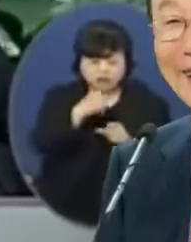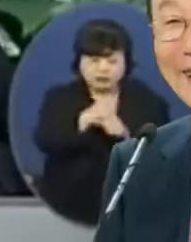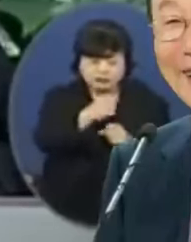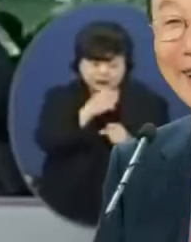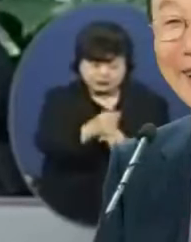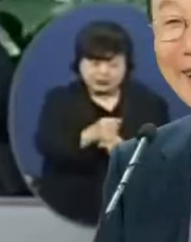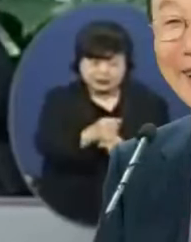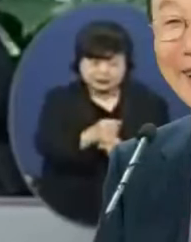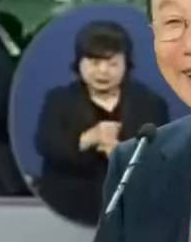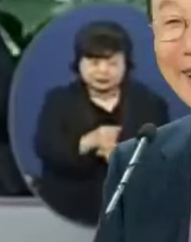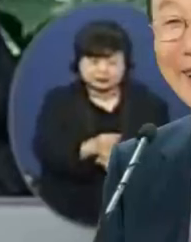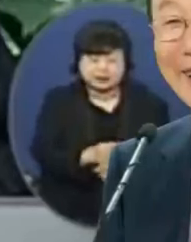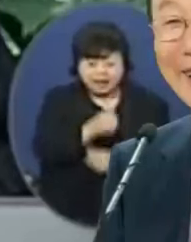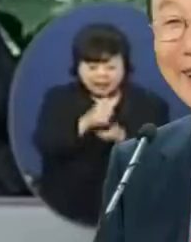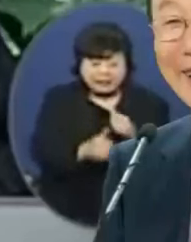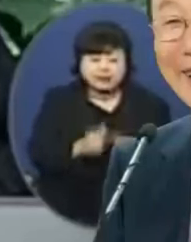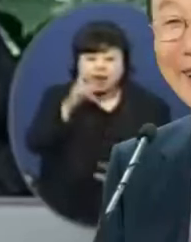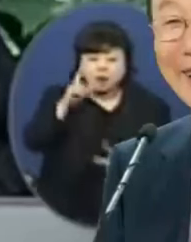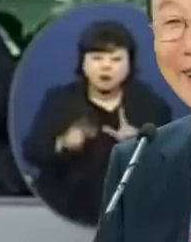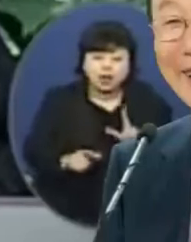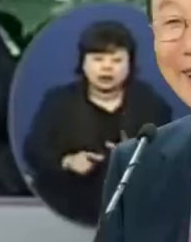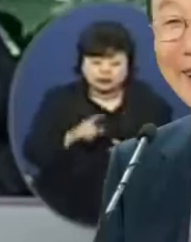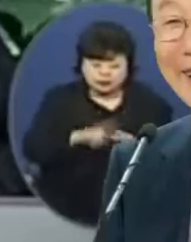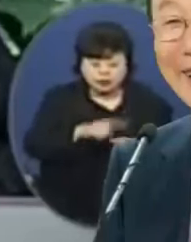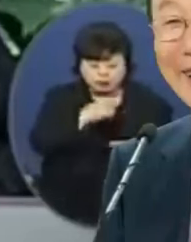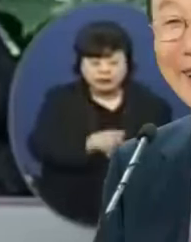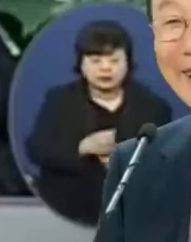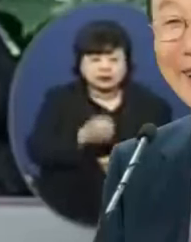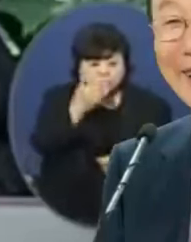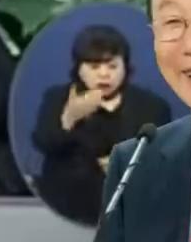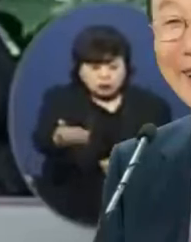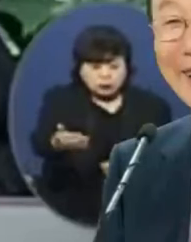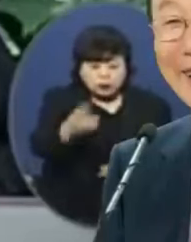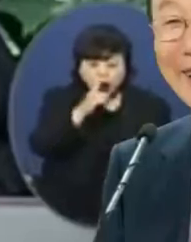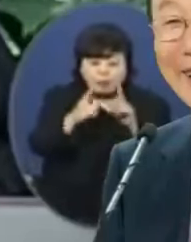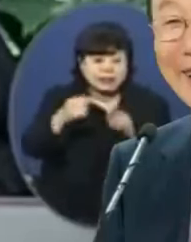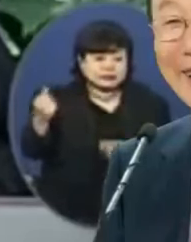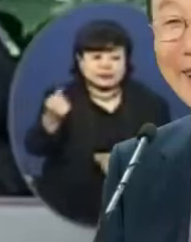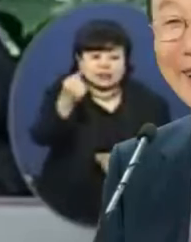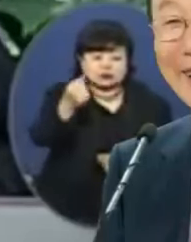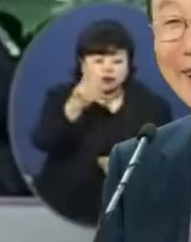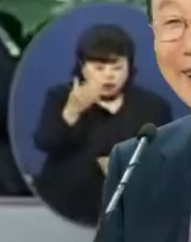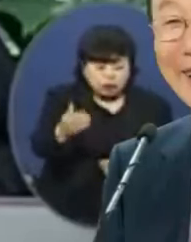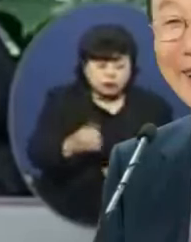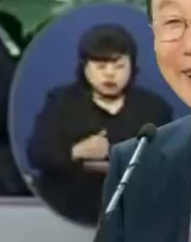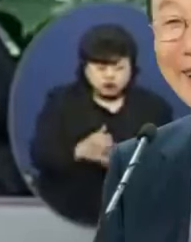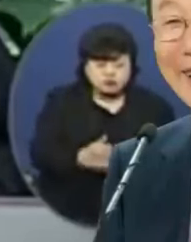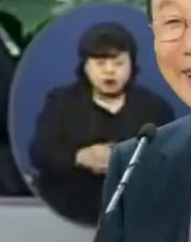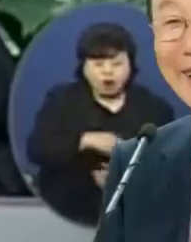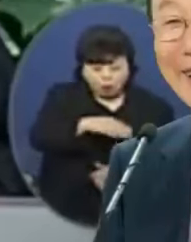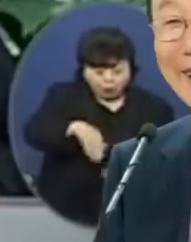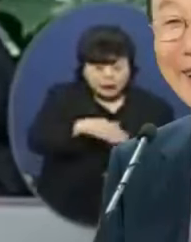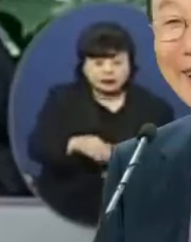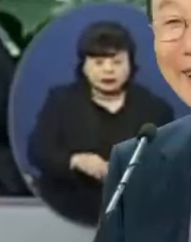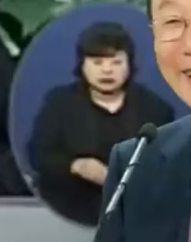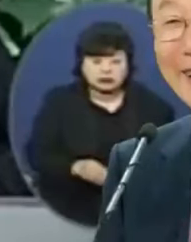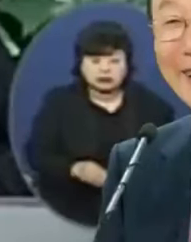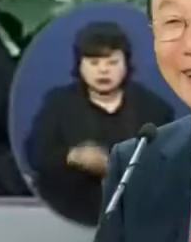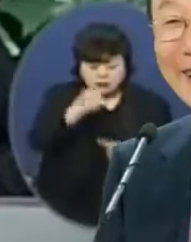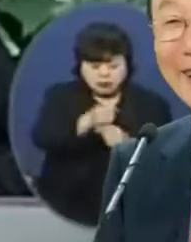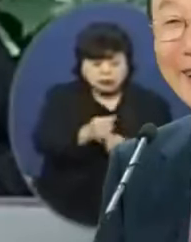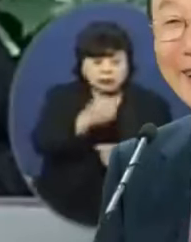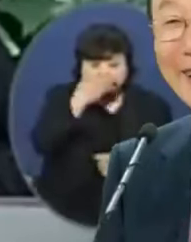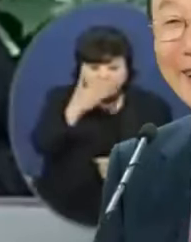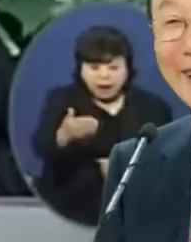지으셨습니다. 동일하게 하나님의 형상과 모양대로 지음받은 여러분도 말씀으로 여러분의 운명과 환경을 지어나가는